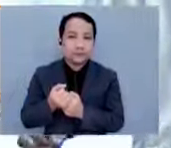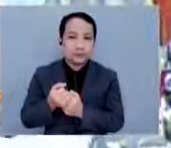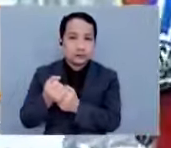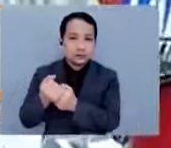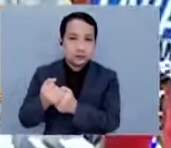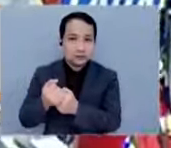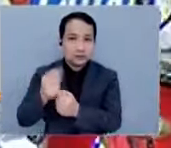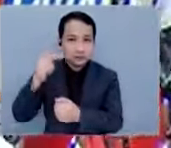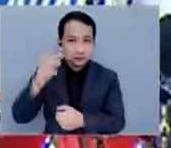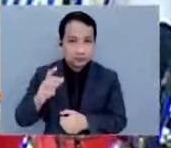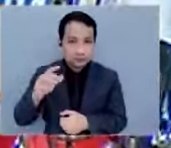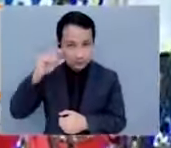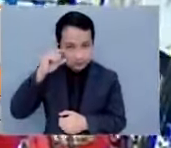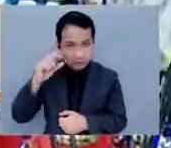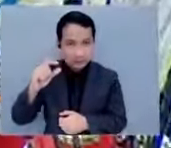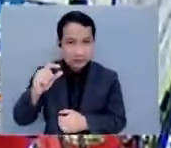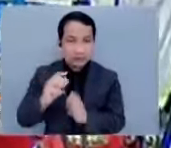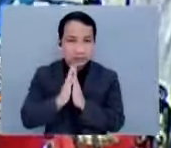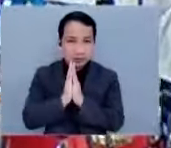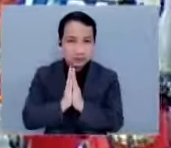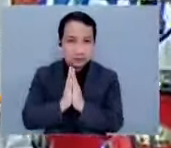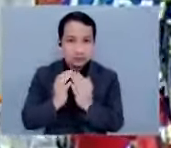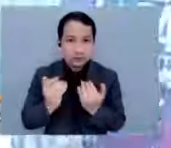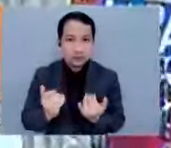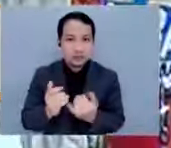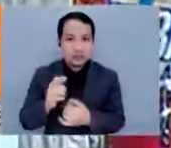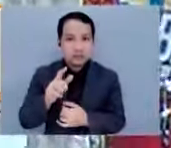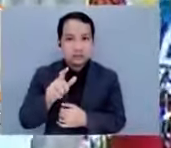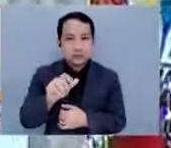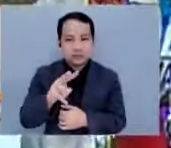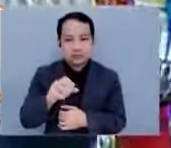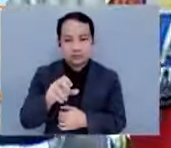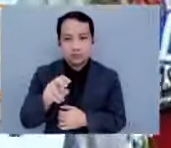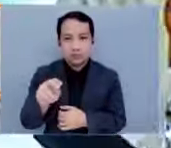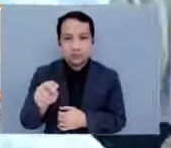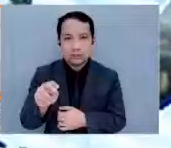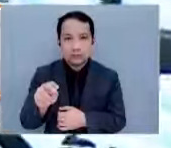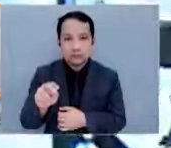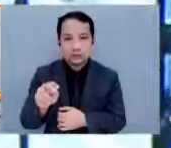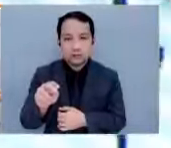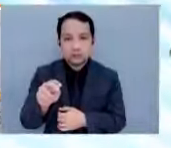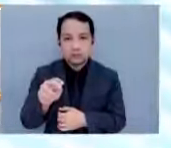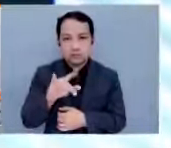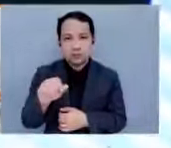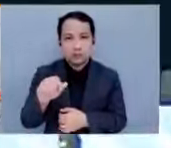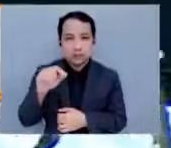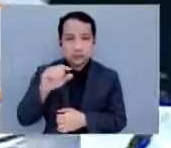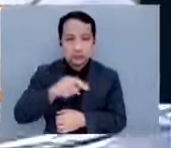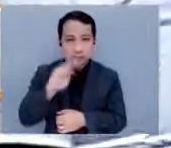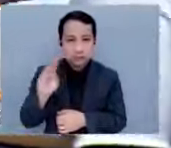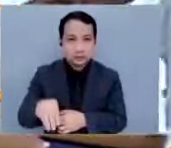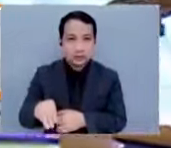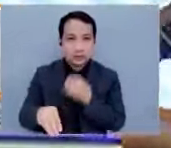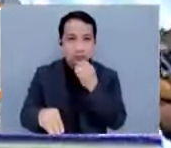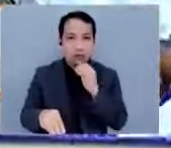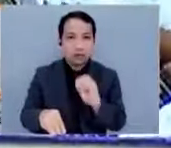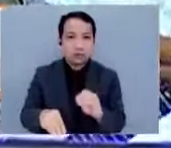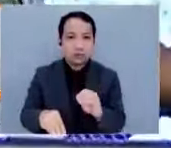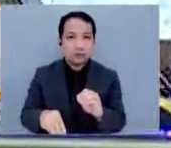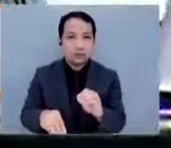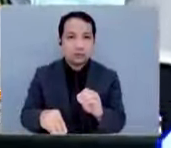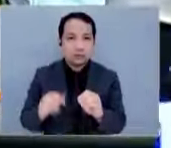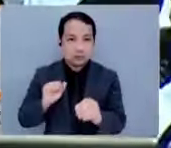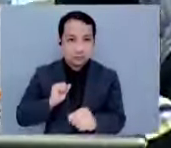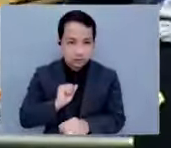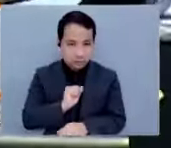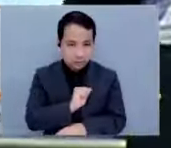sa prayer rally nito sa Liwasang Bonifacio sa Maynila. Kasunod nga niya ng inilabas na show cause order ng Senado at